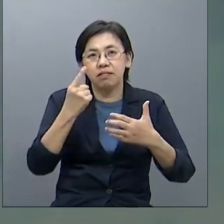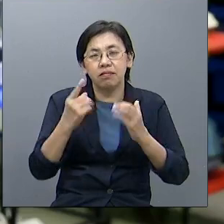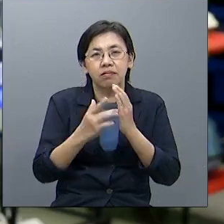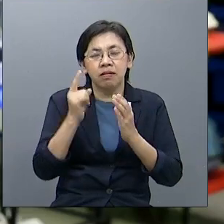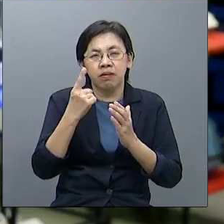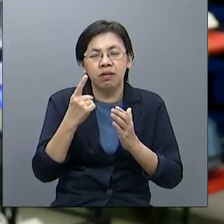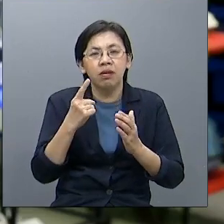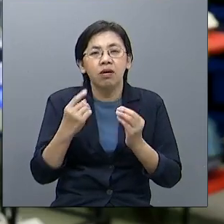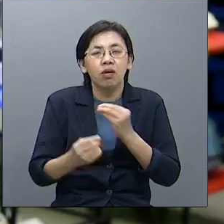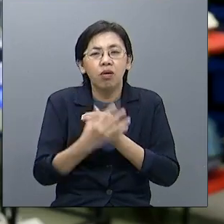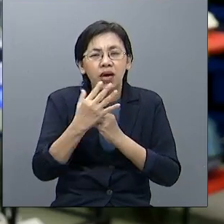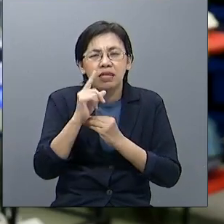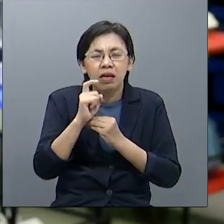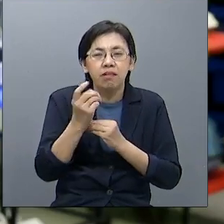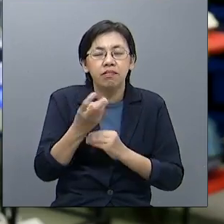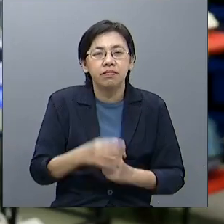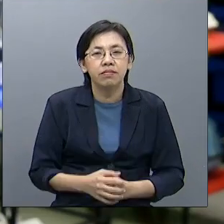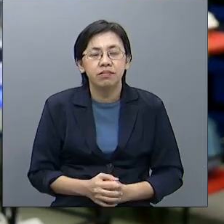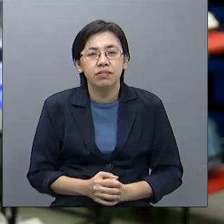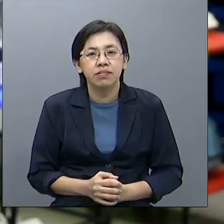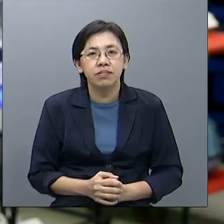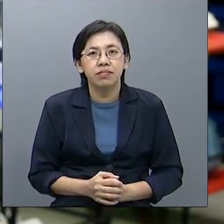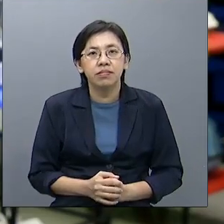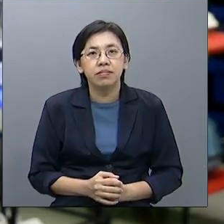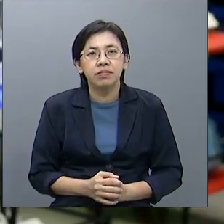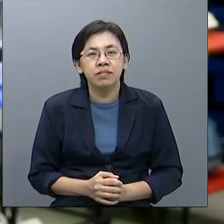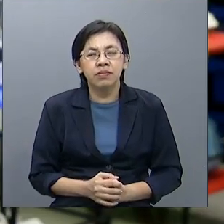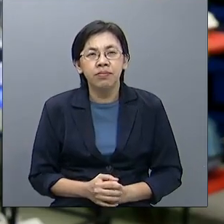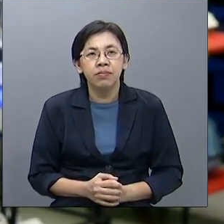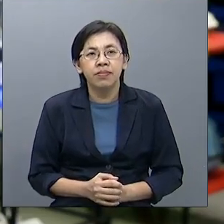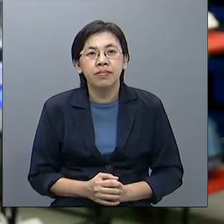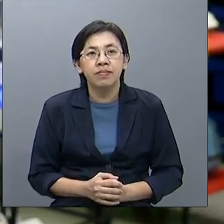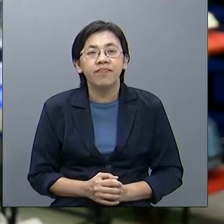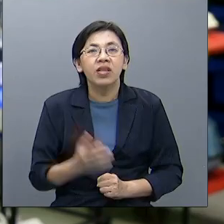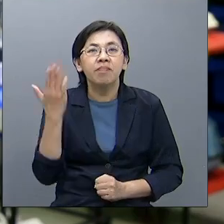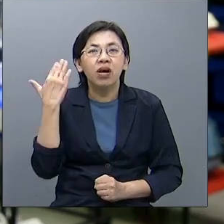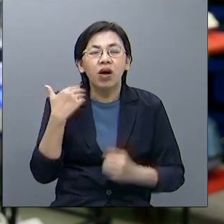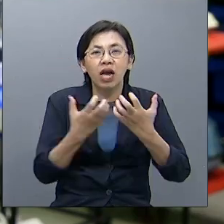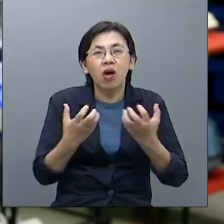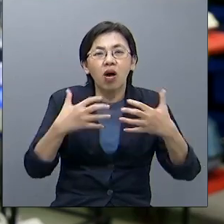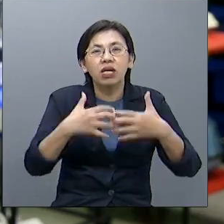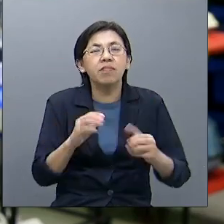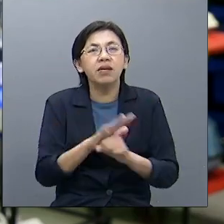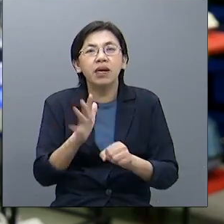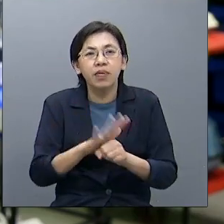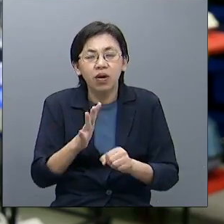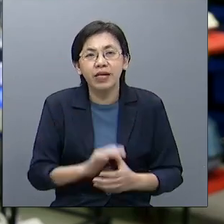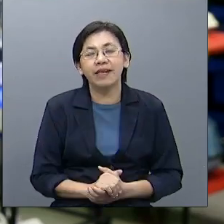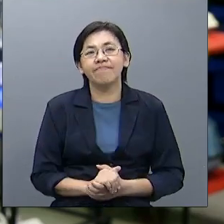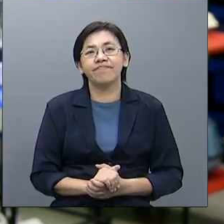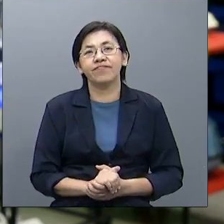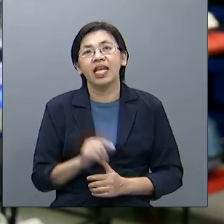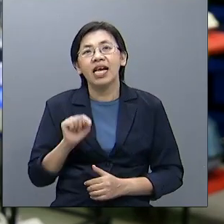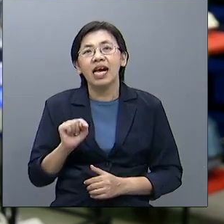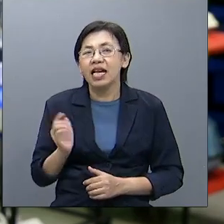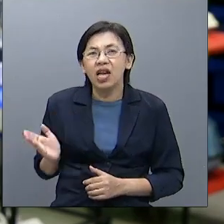ลง สำหรับผ่านมาเนาะห้องเด็กๆเฮาก็มีตู้อบกับบ่เพียงพอเนาะก็คือตู้อบก็คืออินคูเบชั่นนี่แหละเนาะเฮ